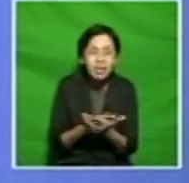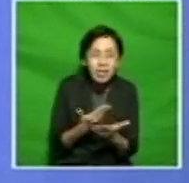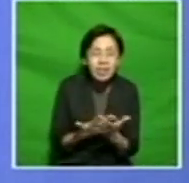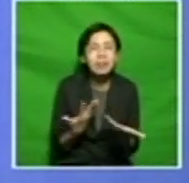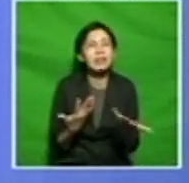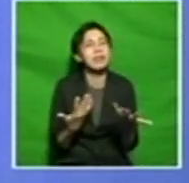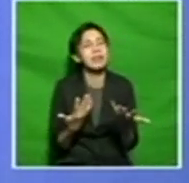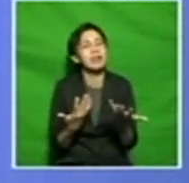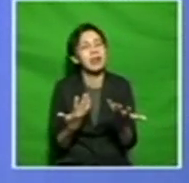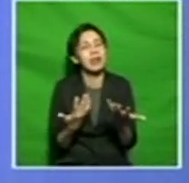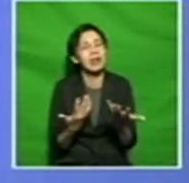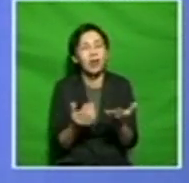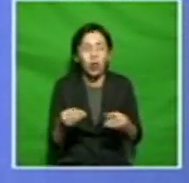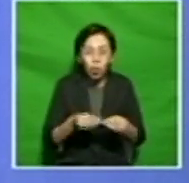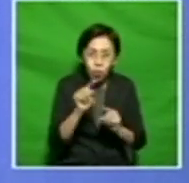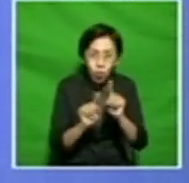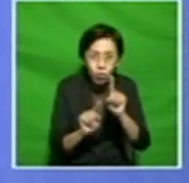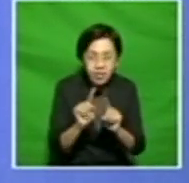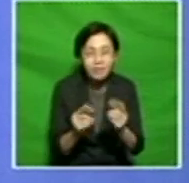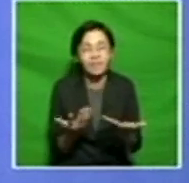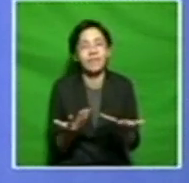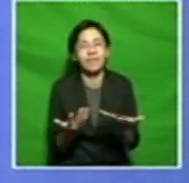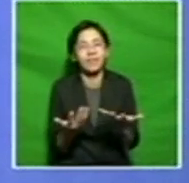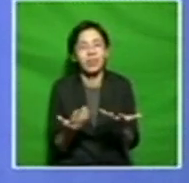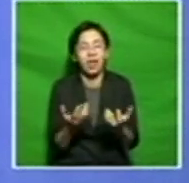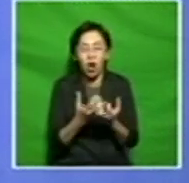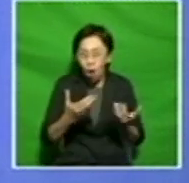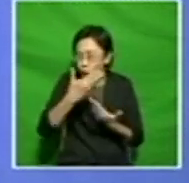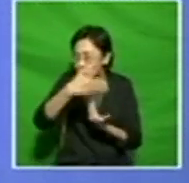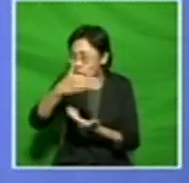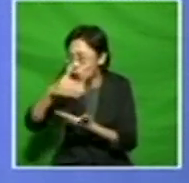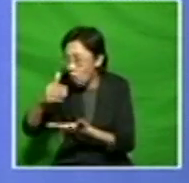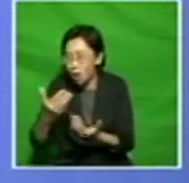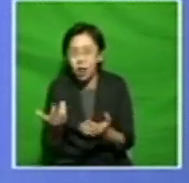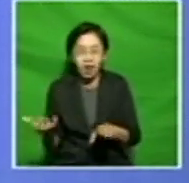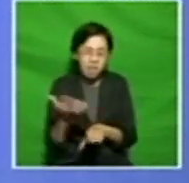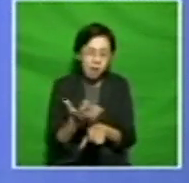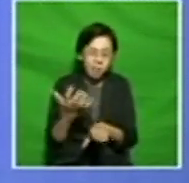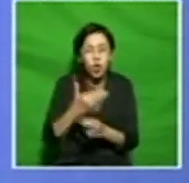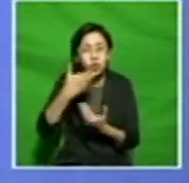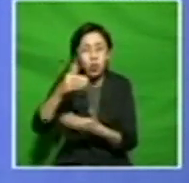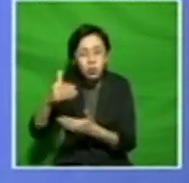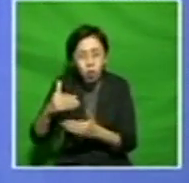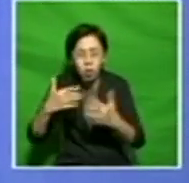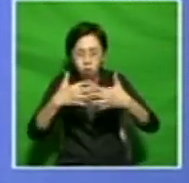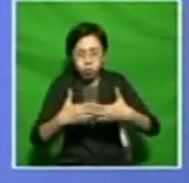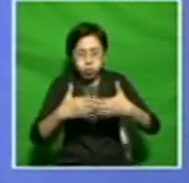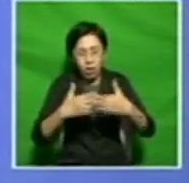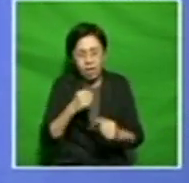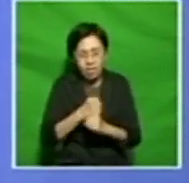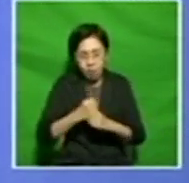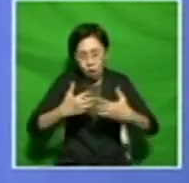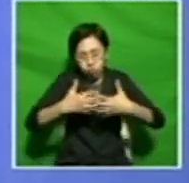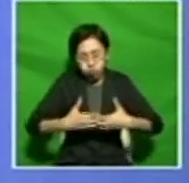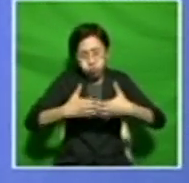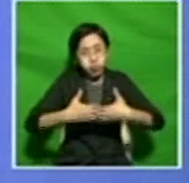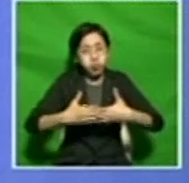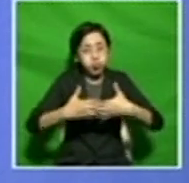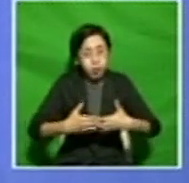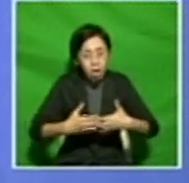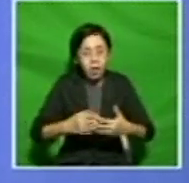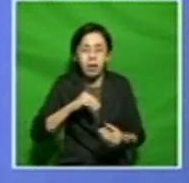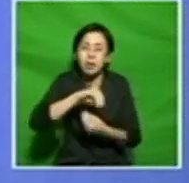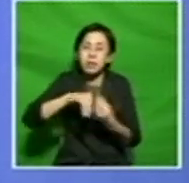พย์หุ้นการขนส่งสินค้าโรงงานผลิตธุรกิ